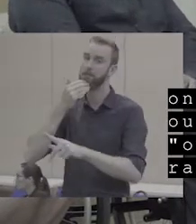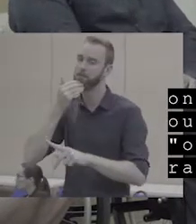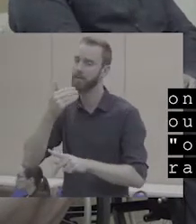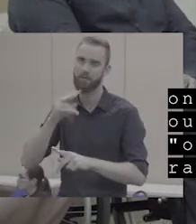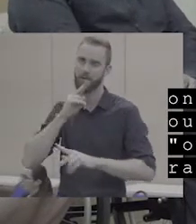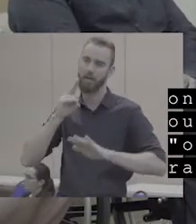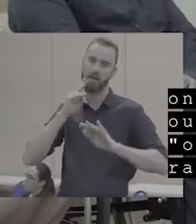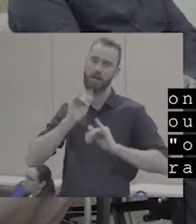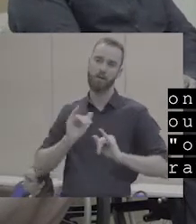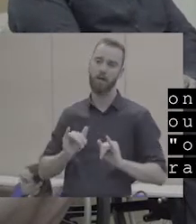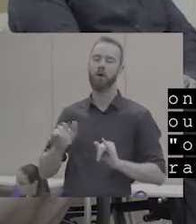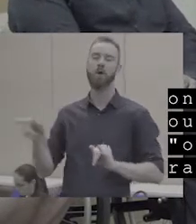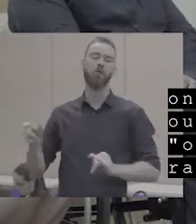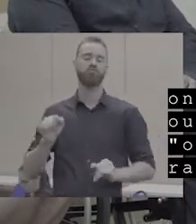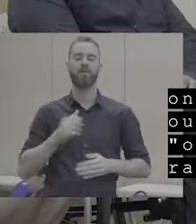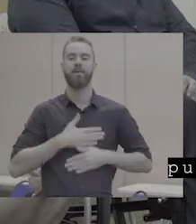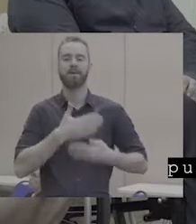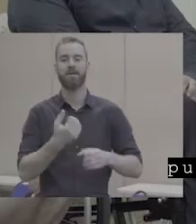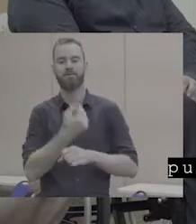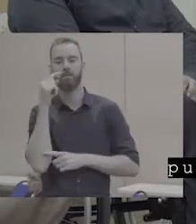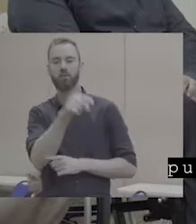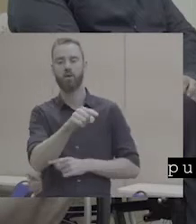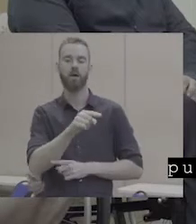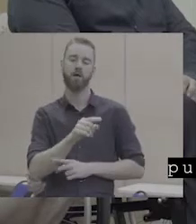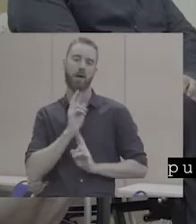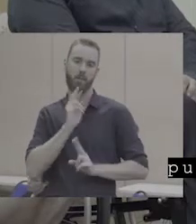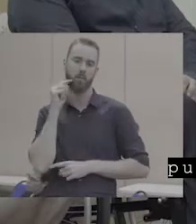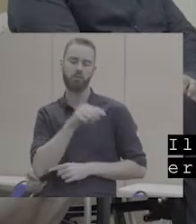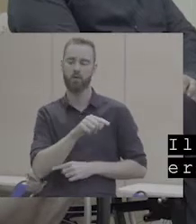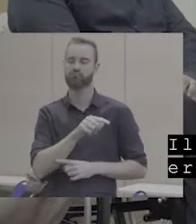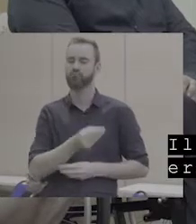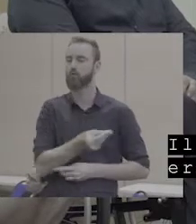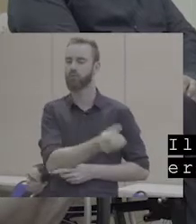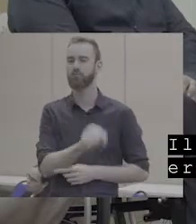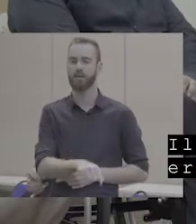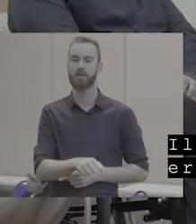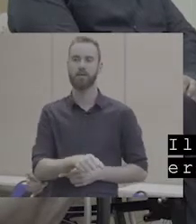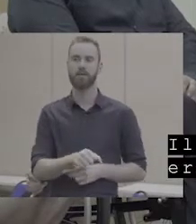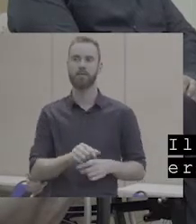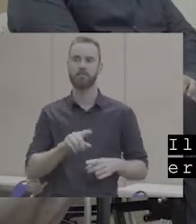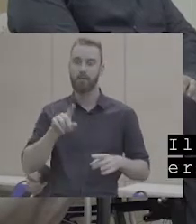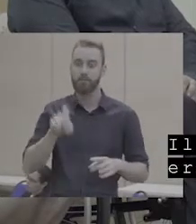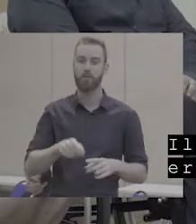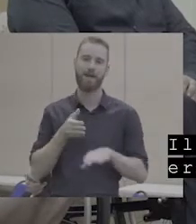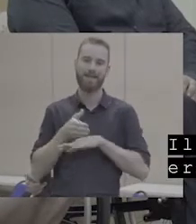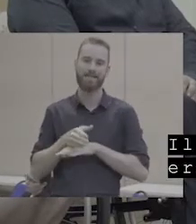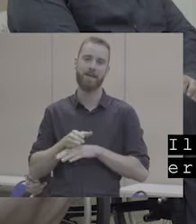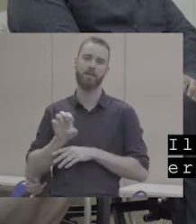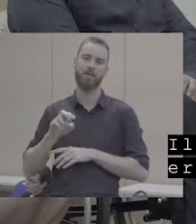ergothérapeute, une ergothérapeute qui dit « Oui, je vais te le faire, le rapport, puis on va l'avoir. » Donc, il faut avoir accès à des ergots, à des rapports